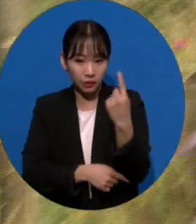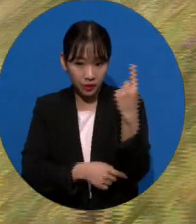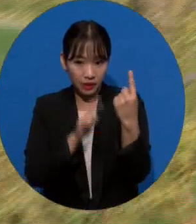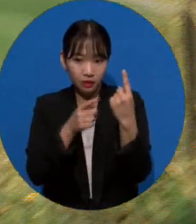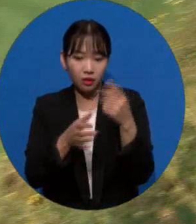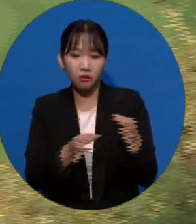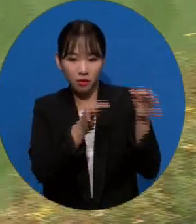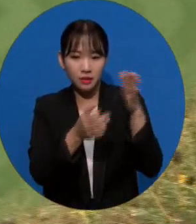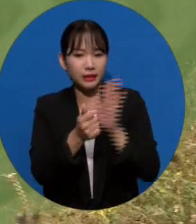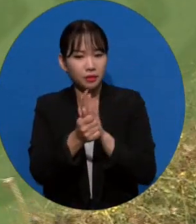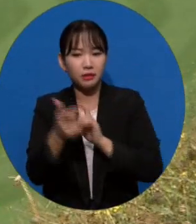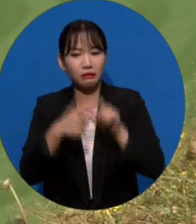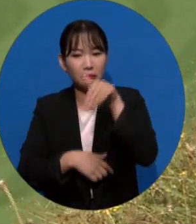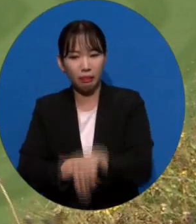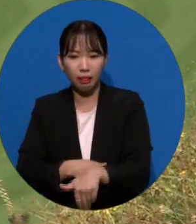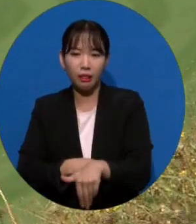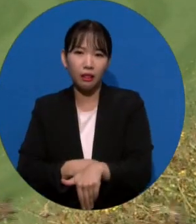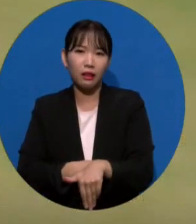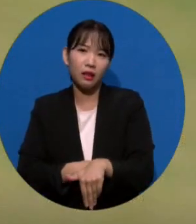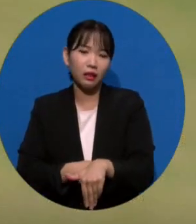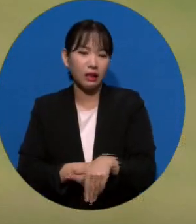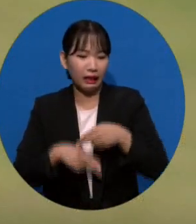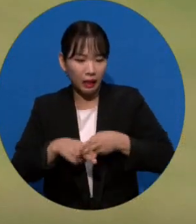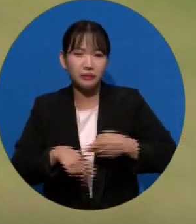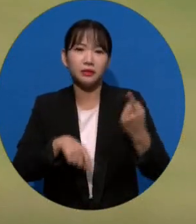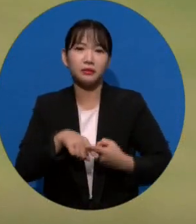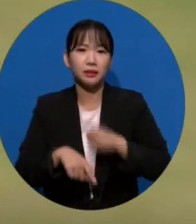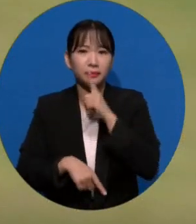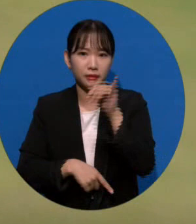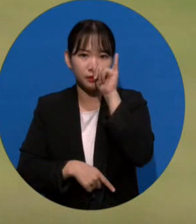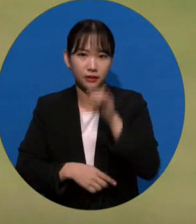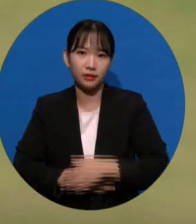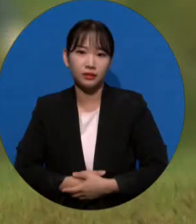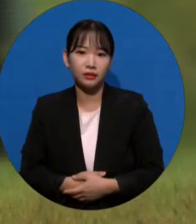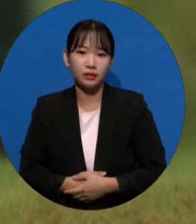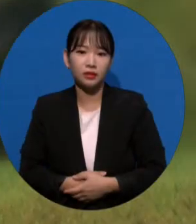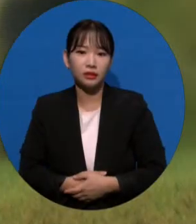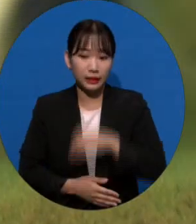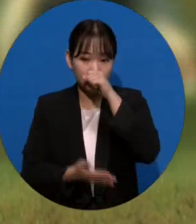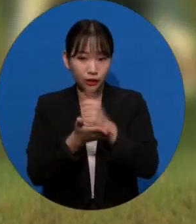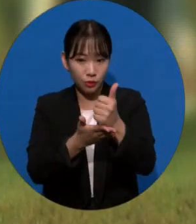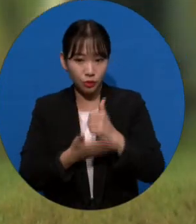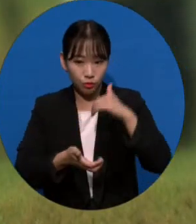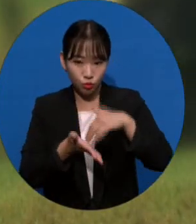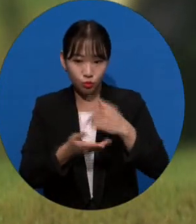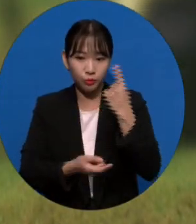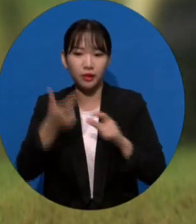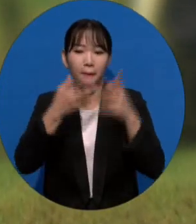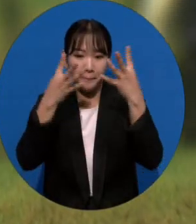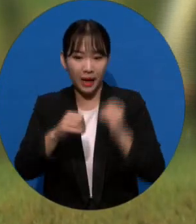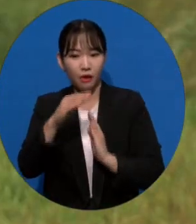정작 서비스의 들은 더 낮아져 그야말로 횡포 라는 말까지 나옵니다 적정 인원 보다 더 많은 인원을